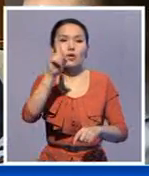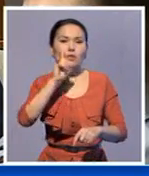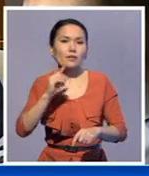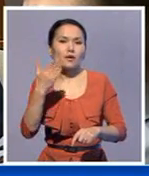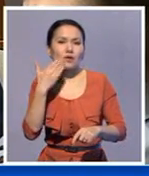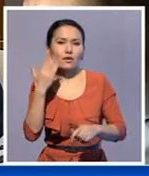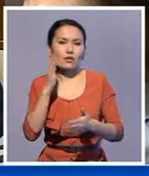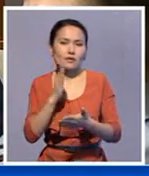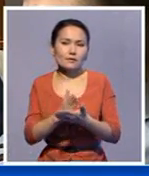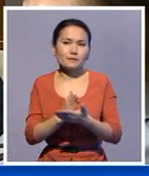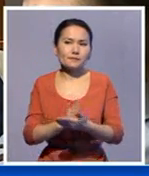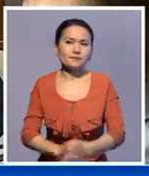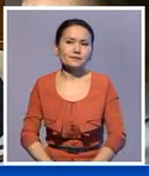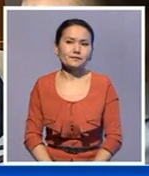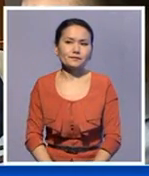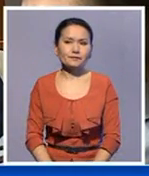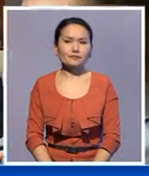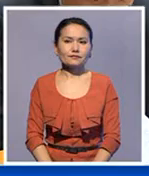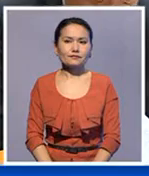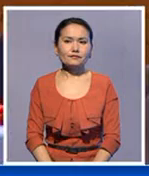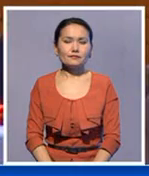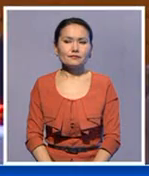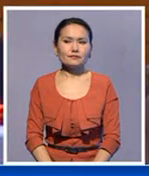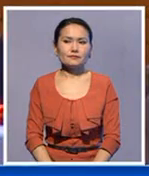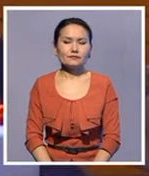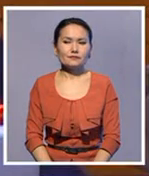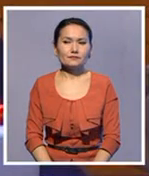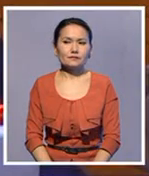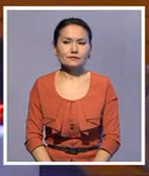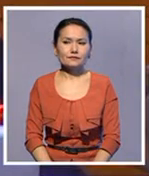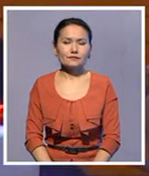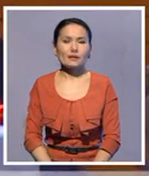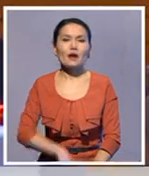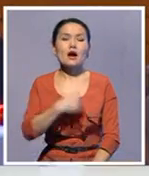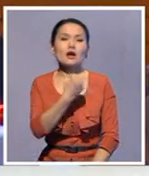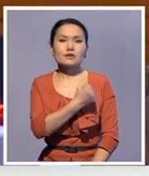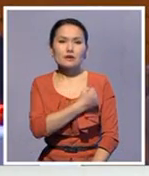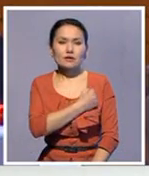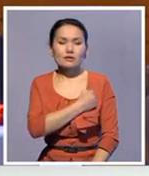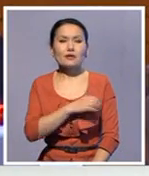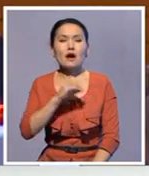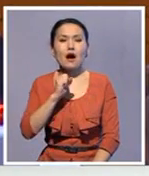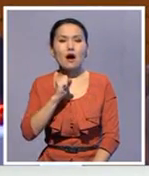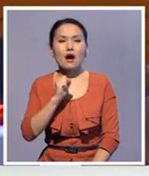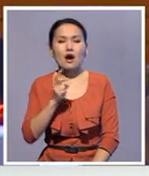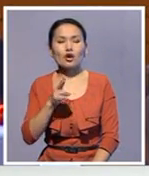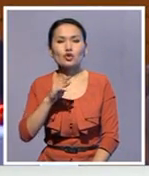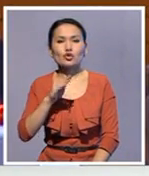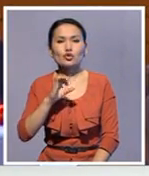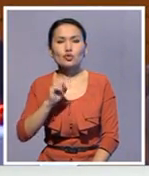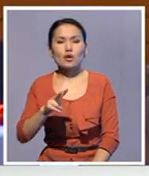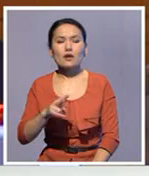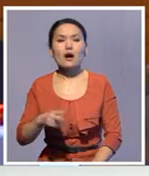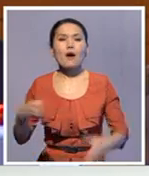қазір іске асыруымыз керек, деді депутат. Өкініштісі, Ақ жол партиясының осындай нормаларды Қазақстан